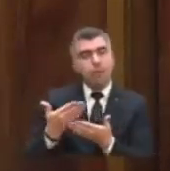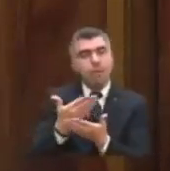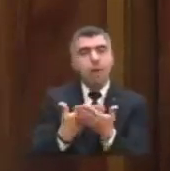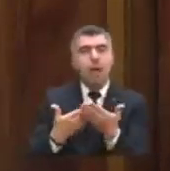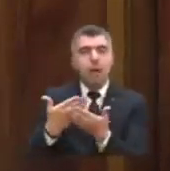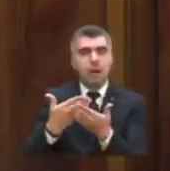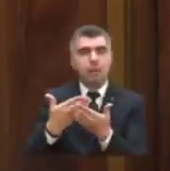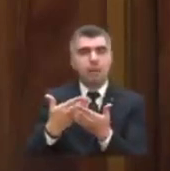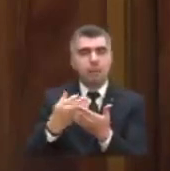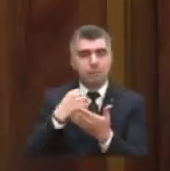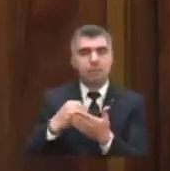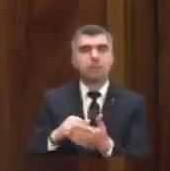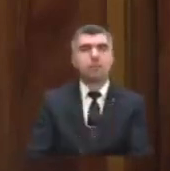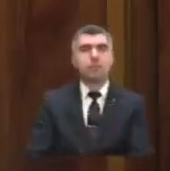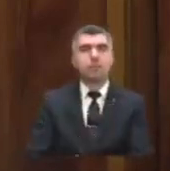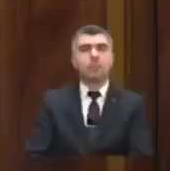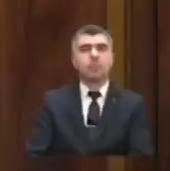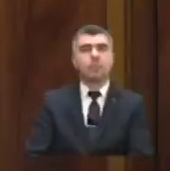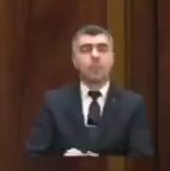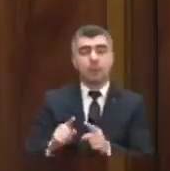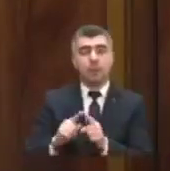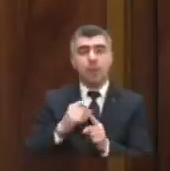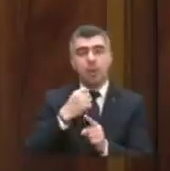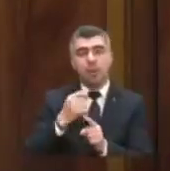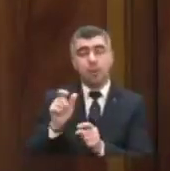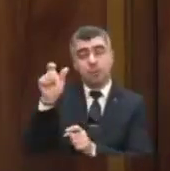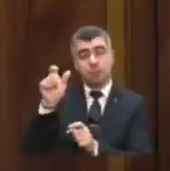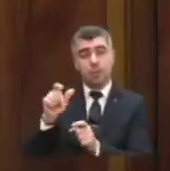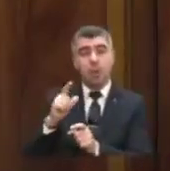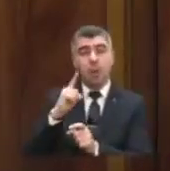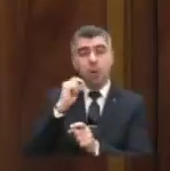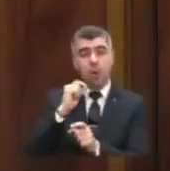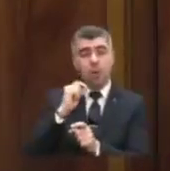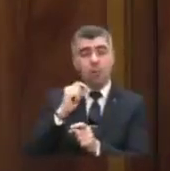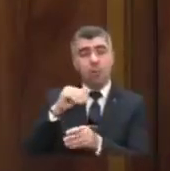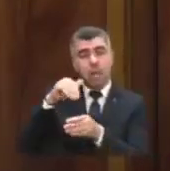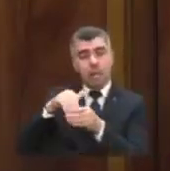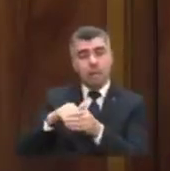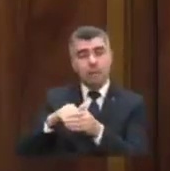كاين انسجام، سي وهبي مشكور رجل دولة،